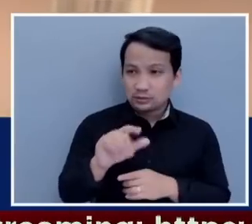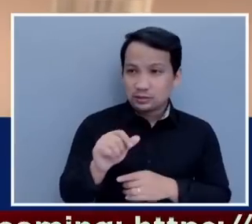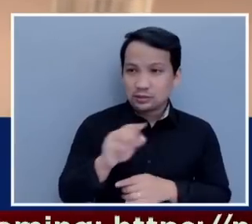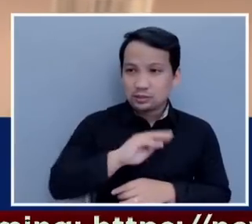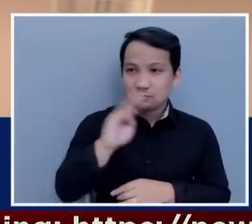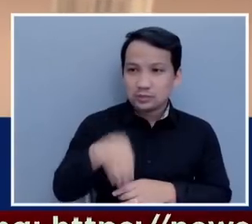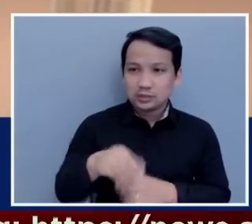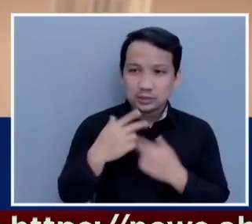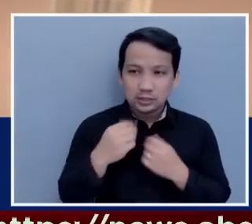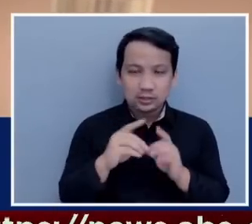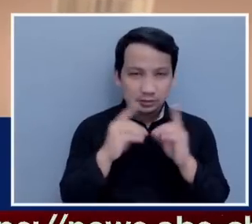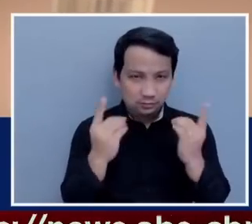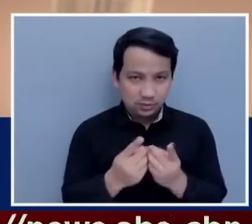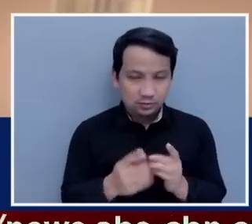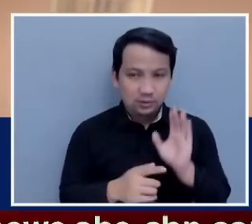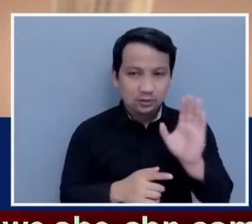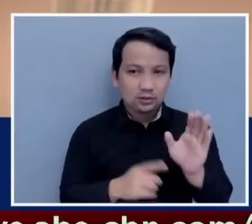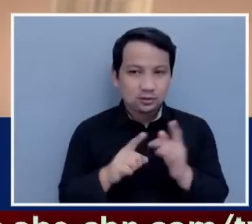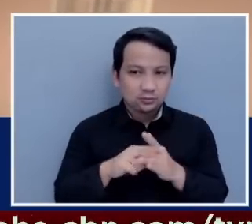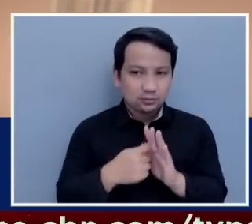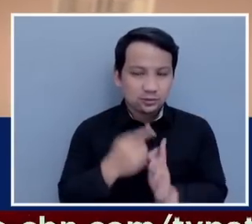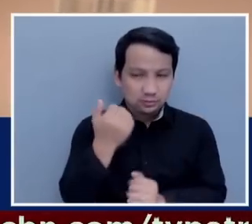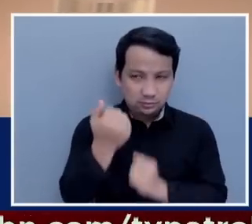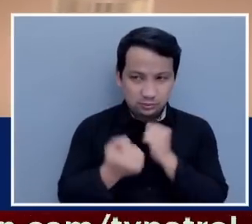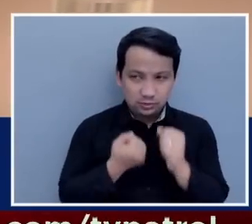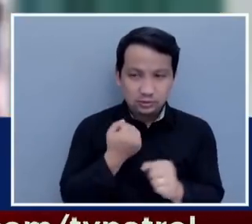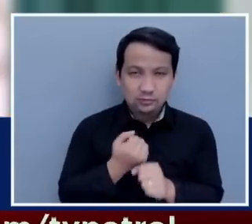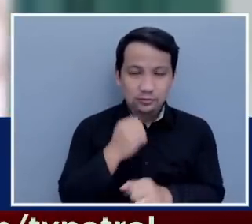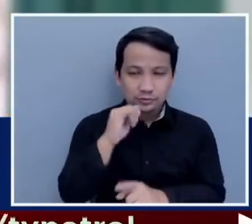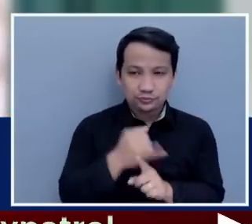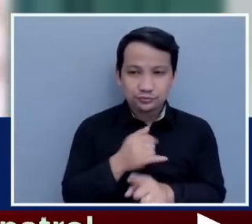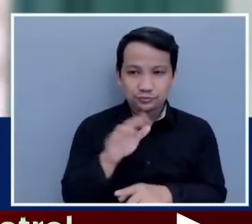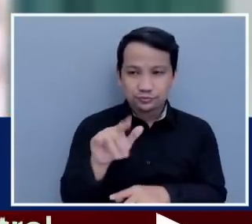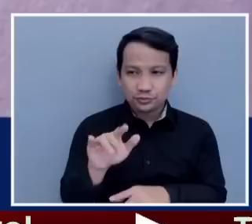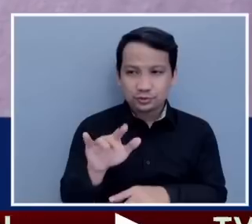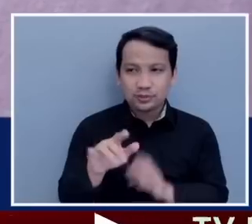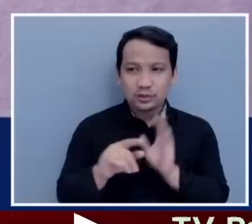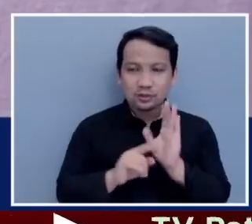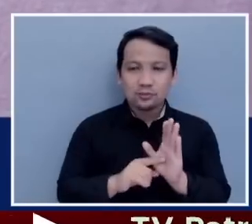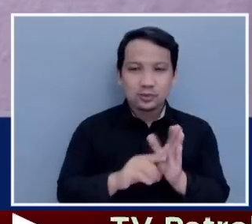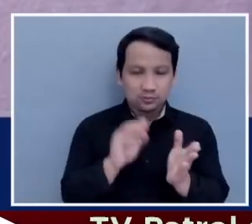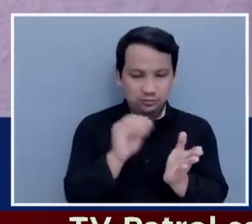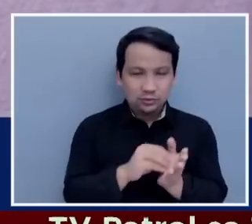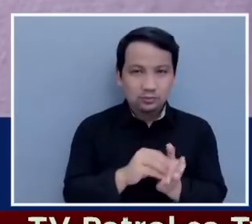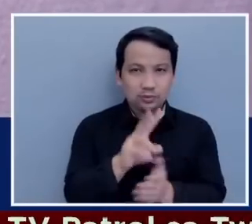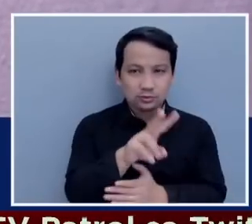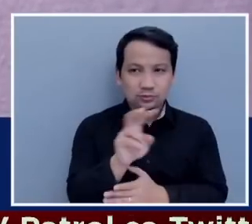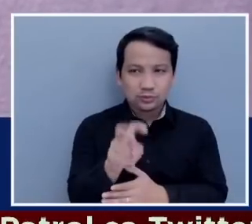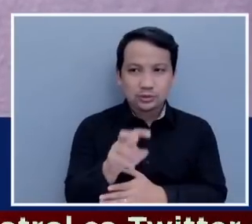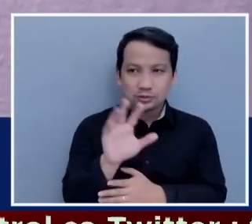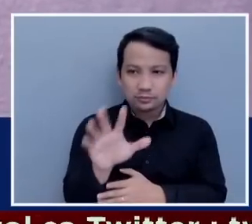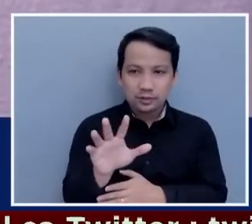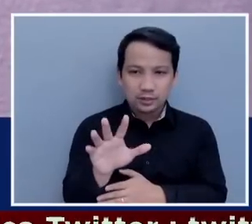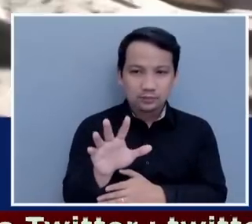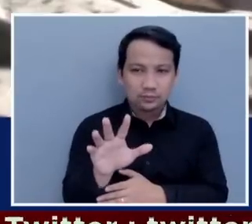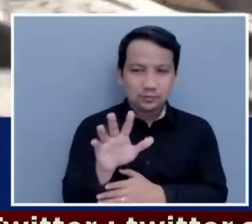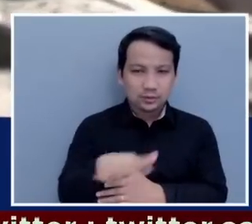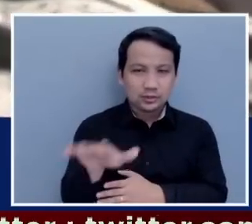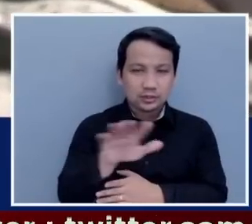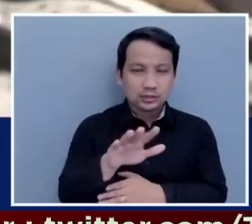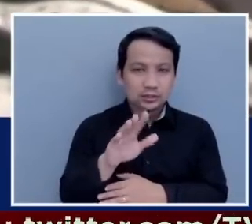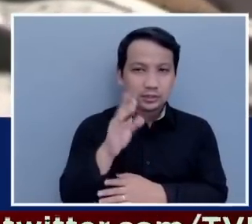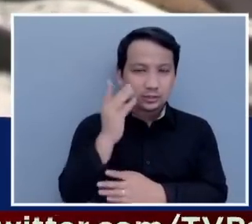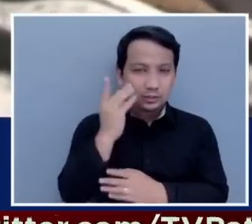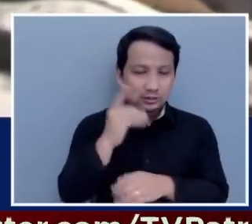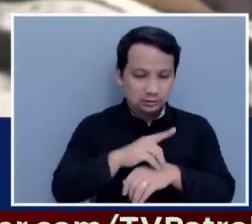Health Department, simula Enero ng taong ito hanggang June 25, nakapagtala ng 205 confirmed cases ng dengue sa